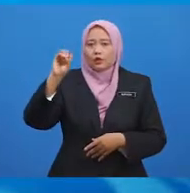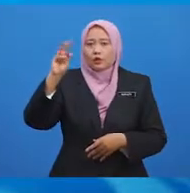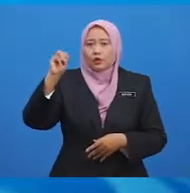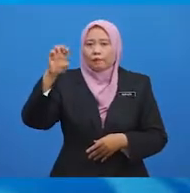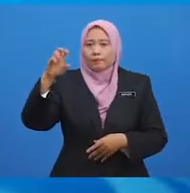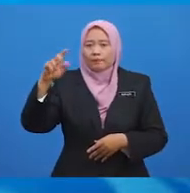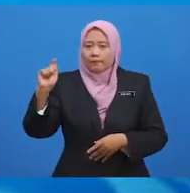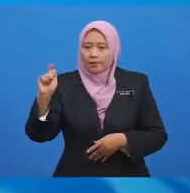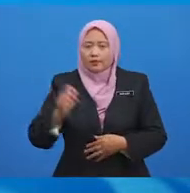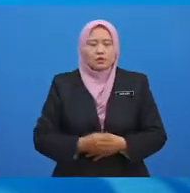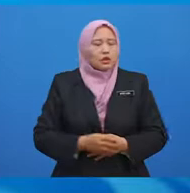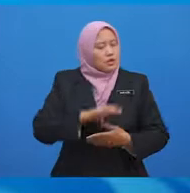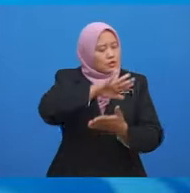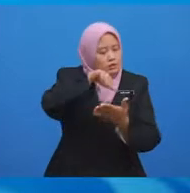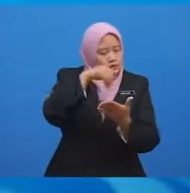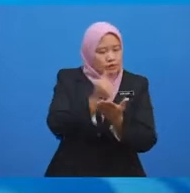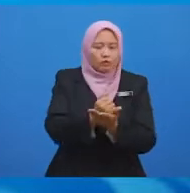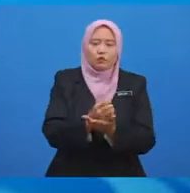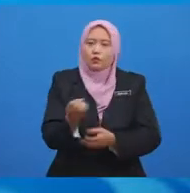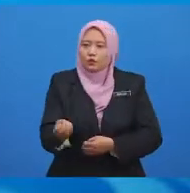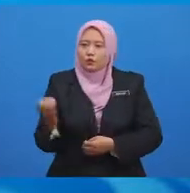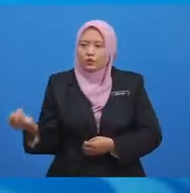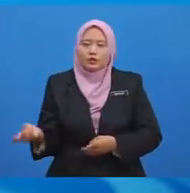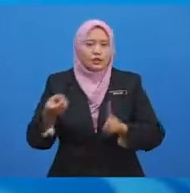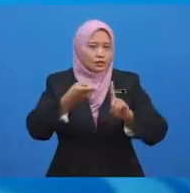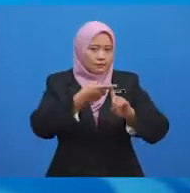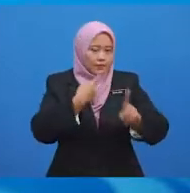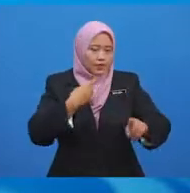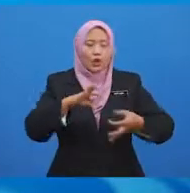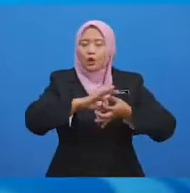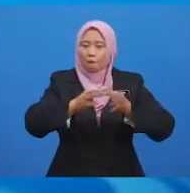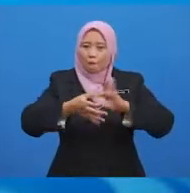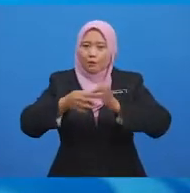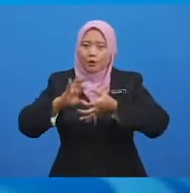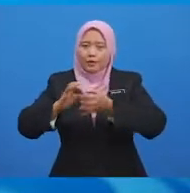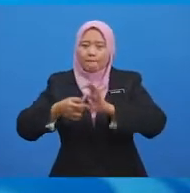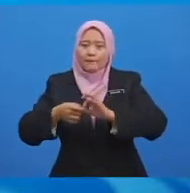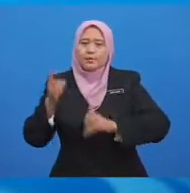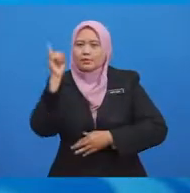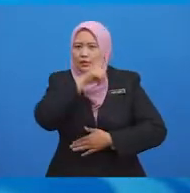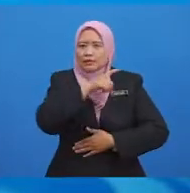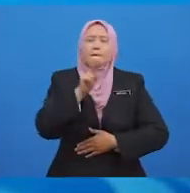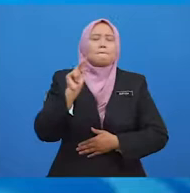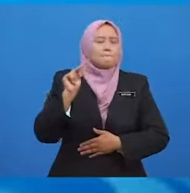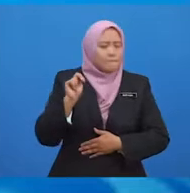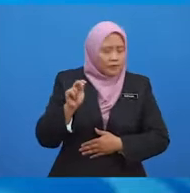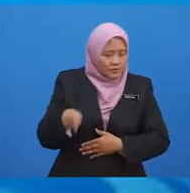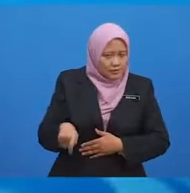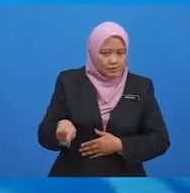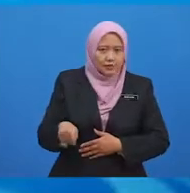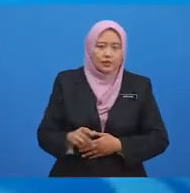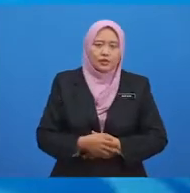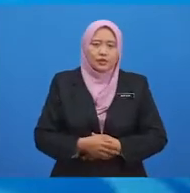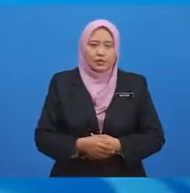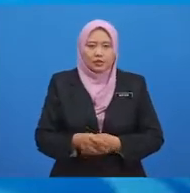Semua objek yang diperbuat daripada polimer sintetik perlu dilupuskan dengan cara